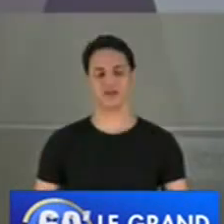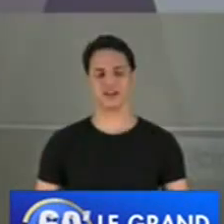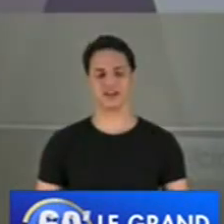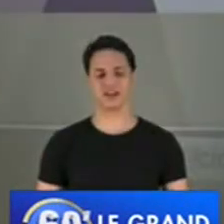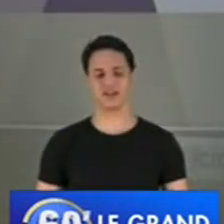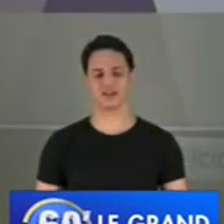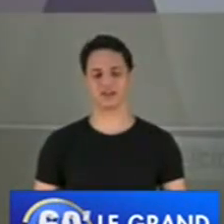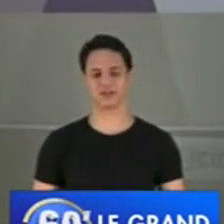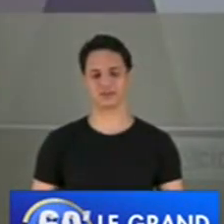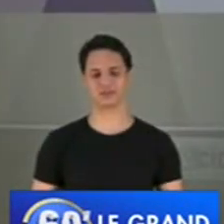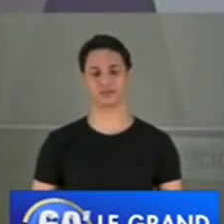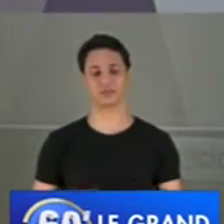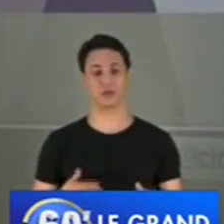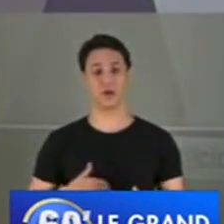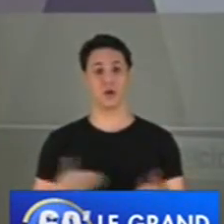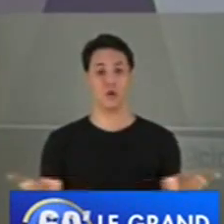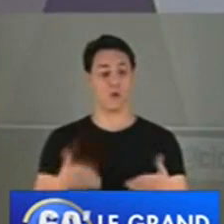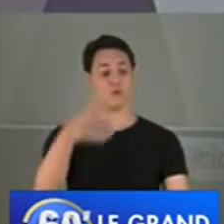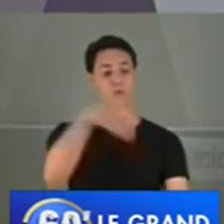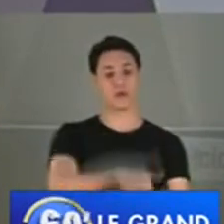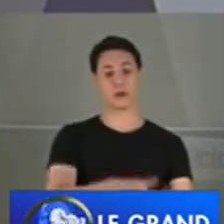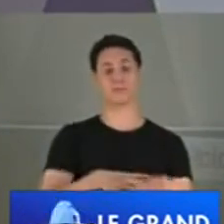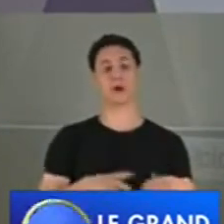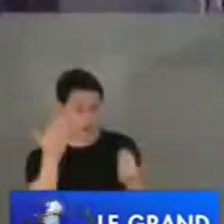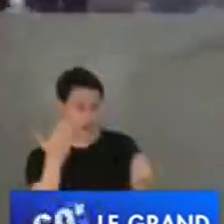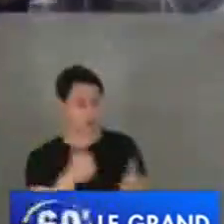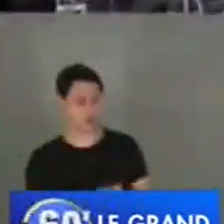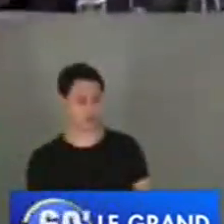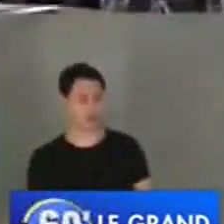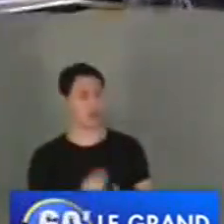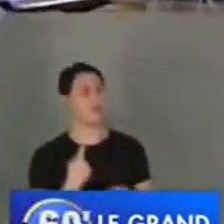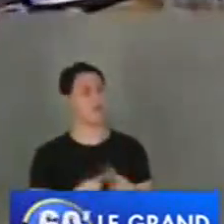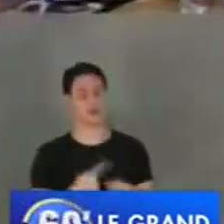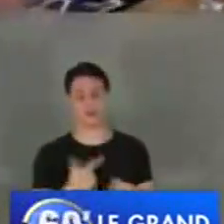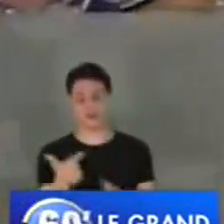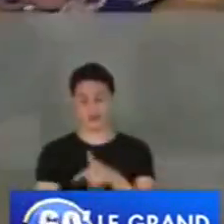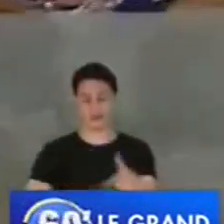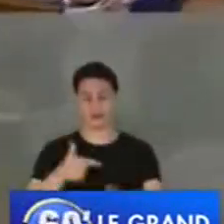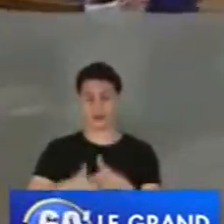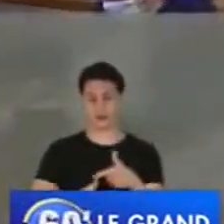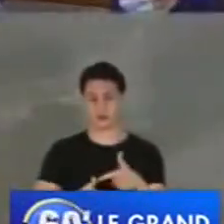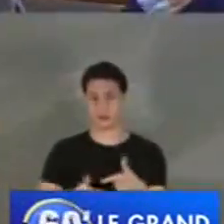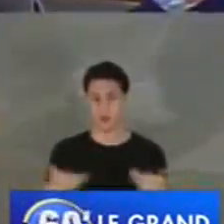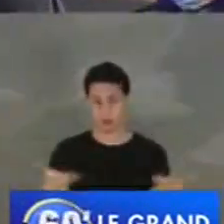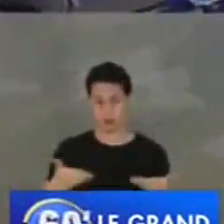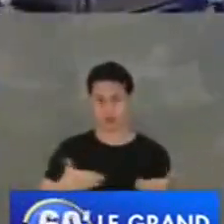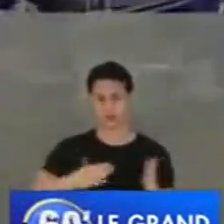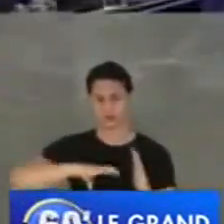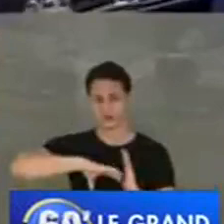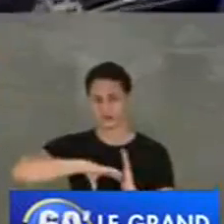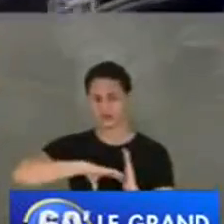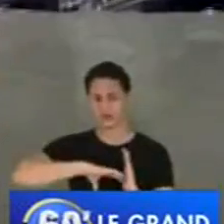final s'il est approuvé il serait transmis au procureur général car dans le cas du président celui peut décider de la mise en accusation au regard des prix actuels